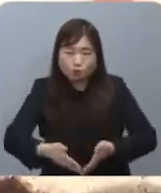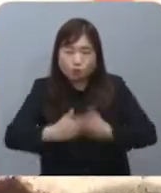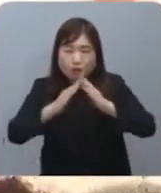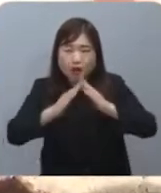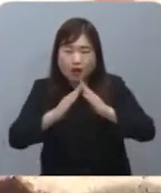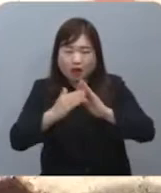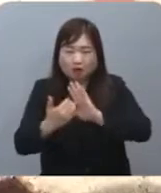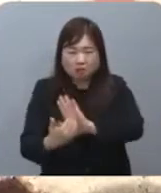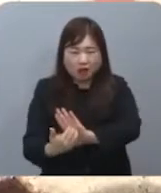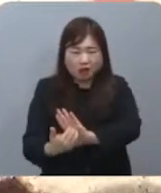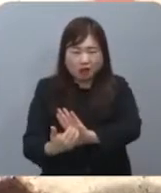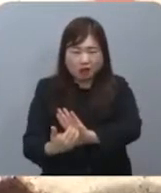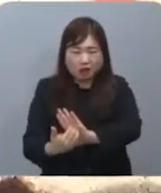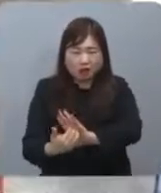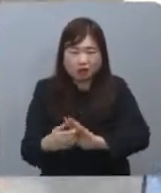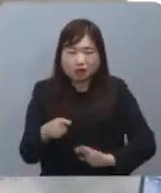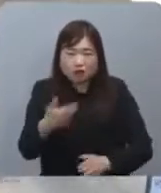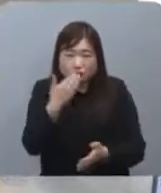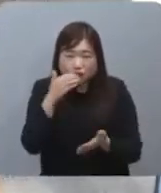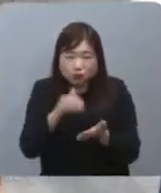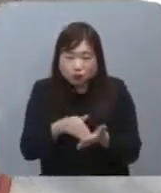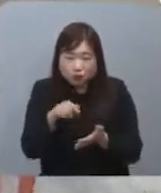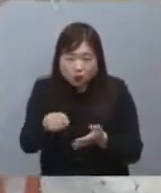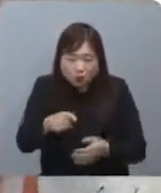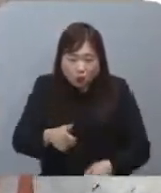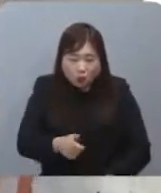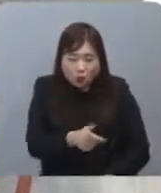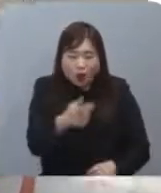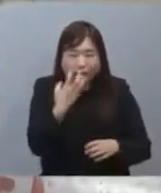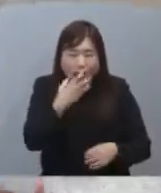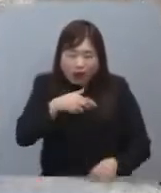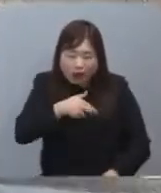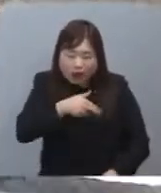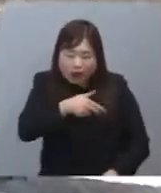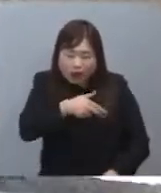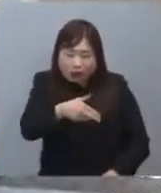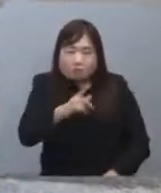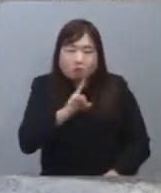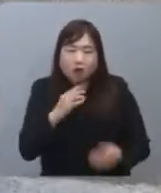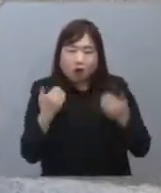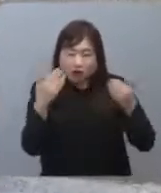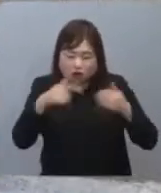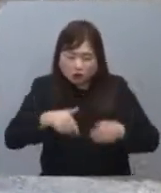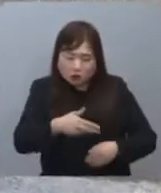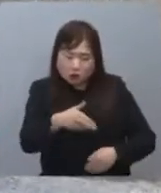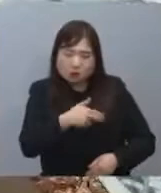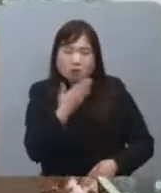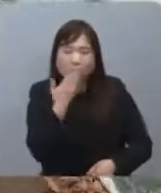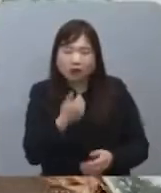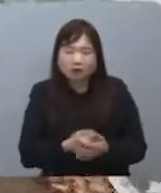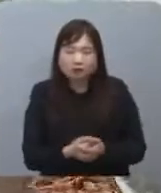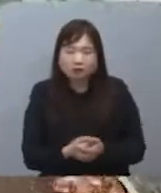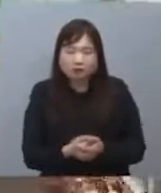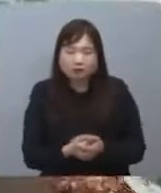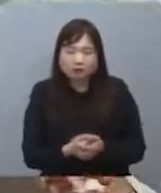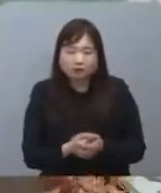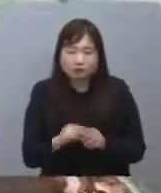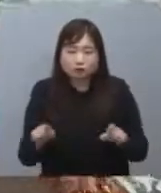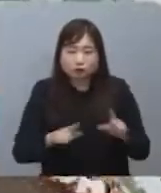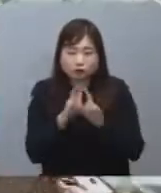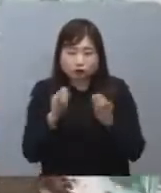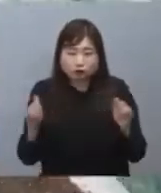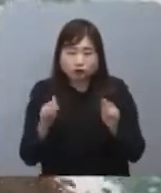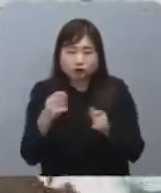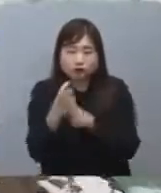가로막고 있습니다 콘크리트 구조물 사이로 성인 한두 명만 겨우 갈 수 있는 정도입니다 주민들이